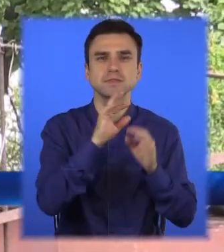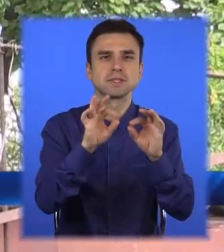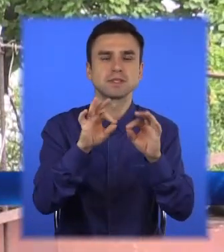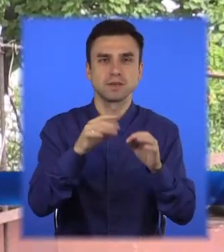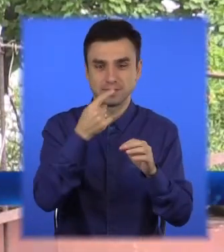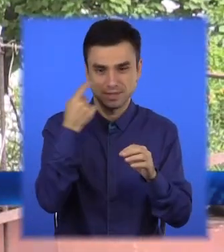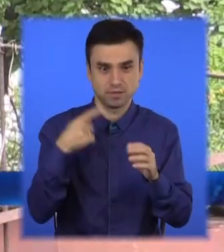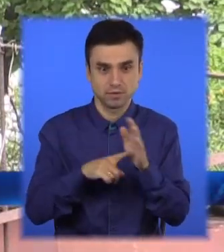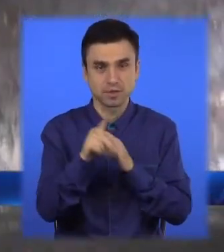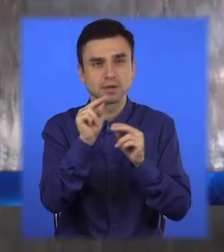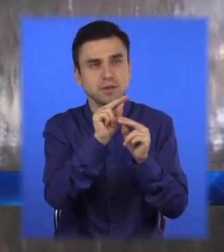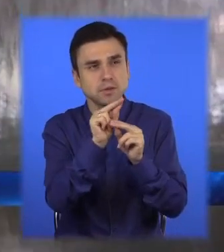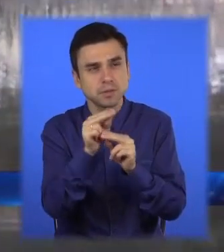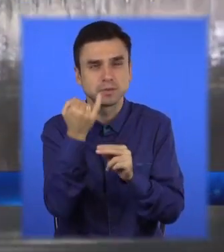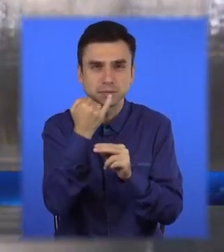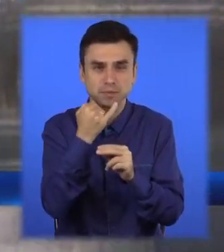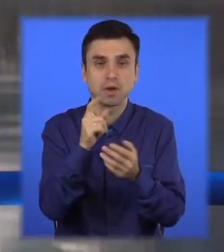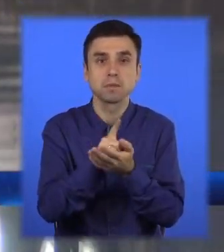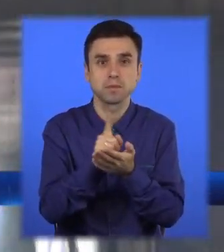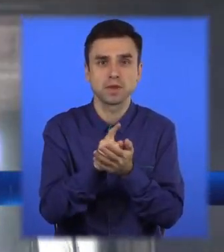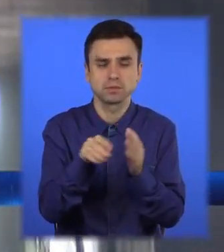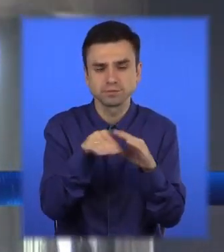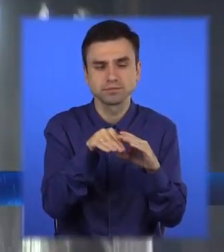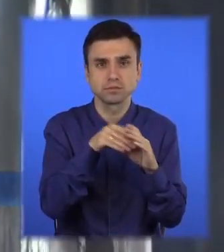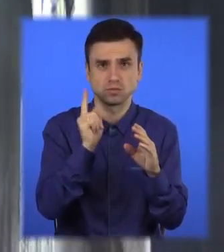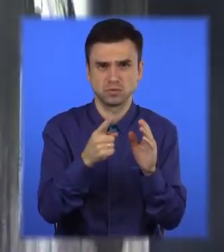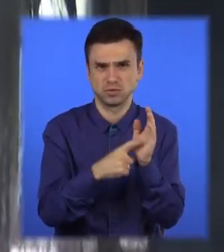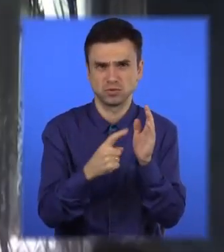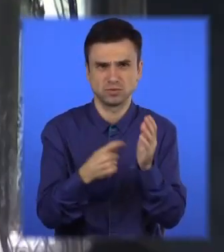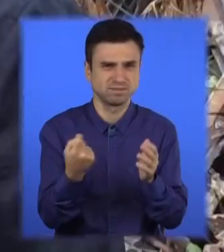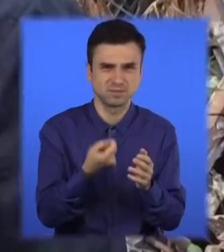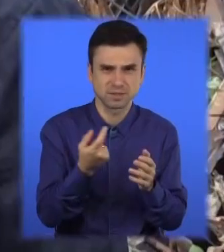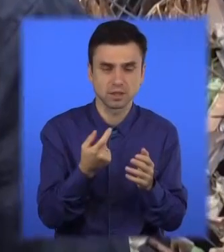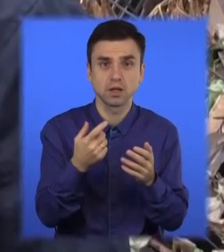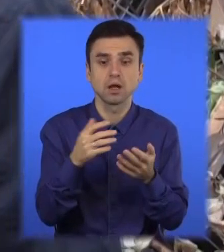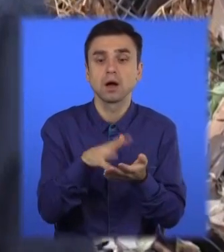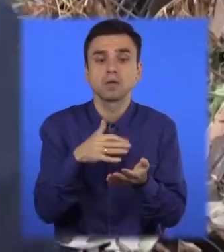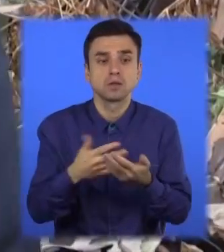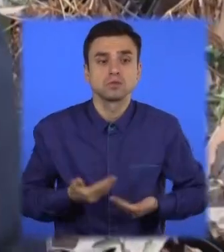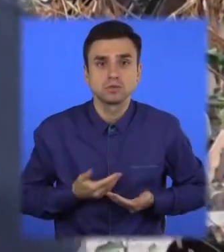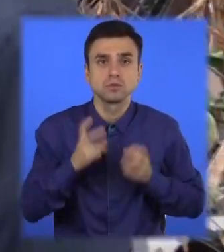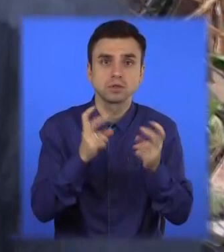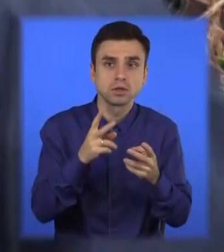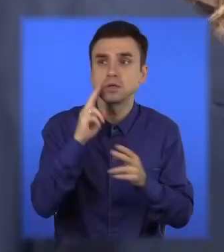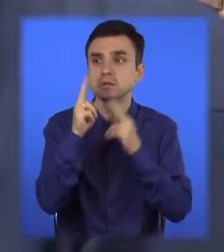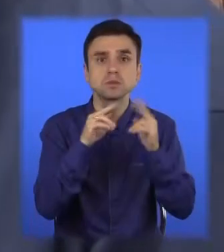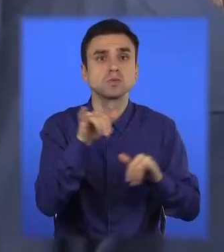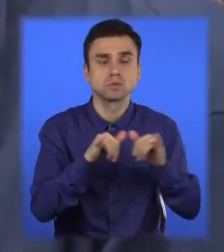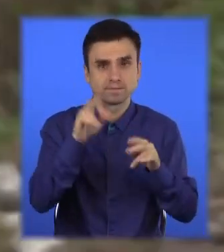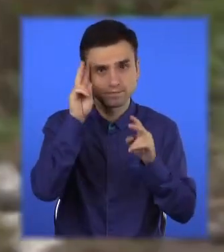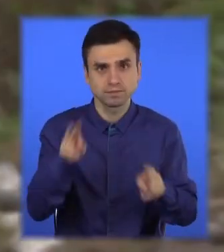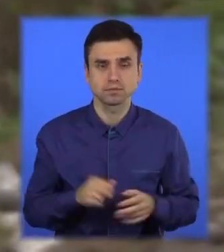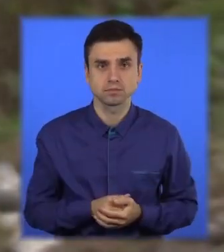1600 гривень не так-то й легко. Зараз вона зовсім не знає, що робити і куди звертатись. Произошло возгорання у